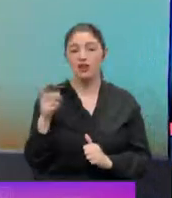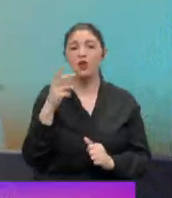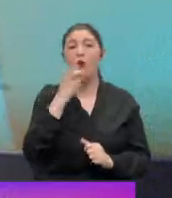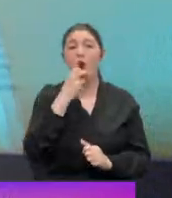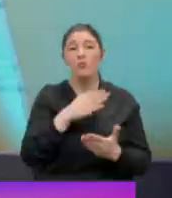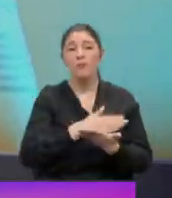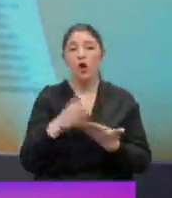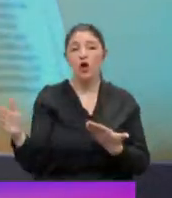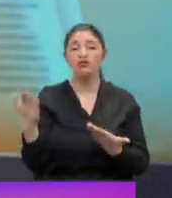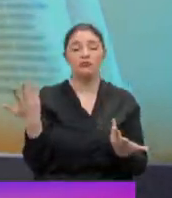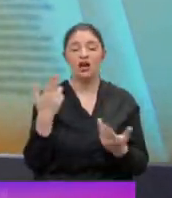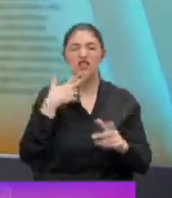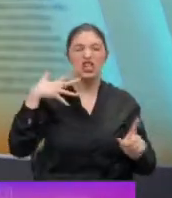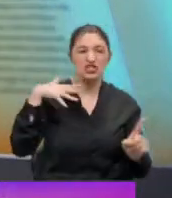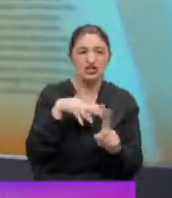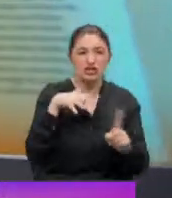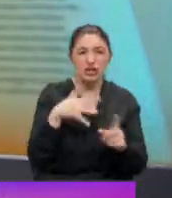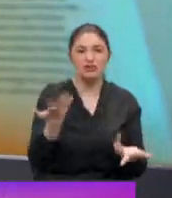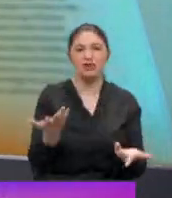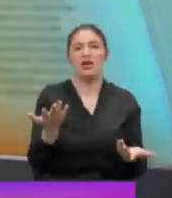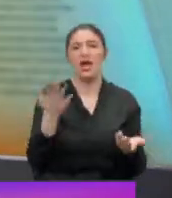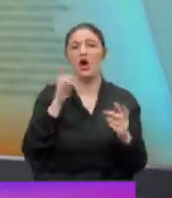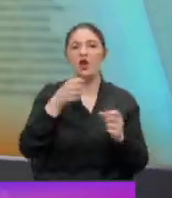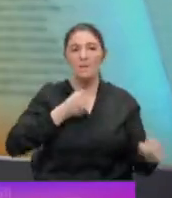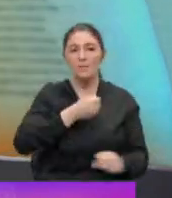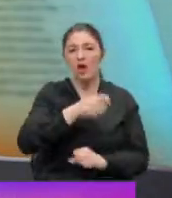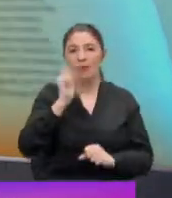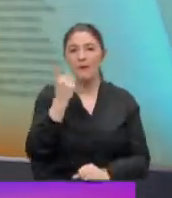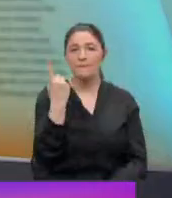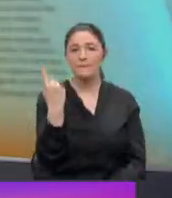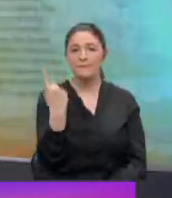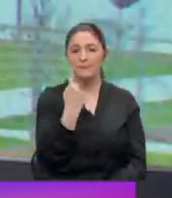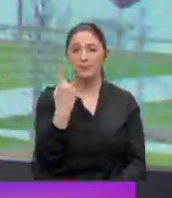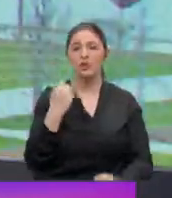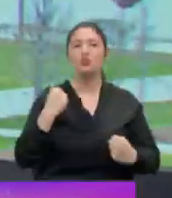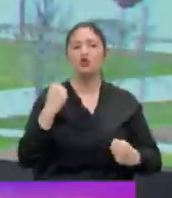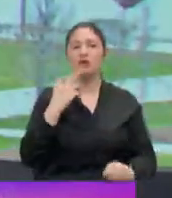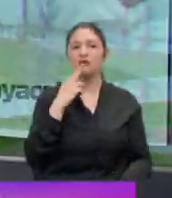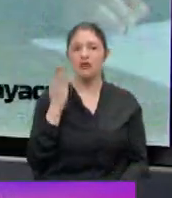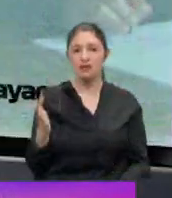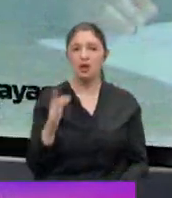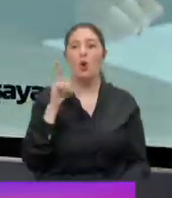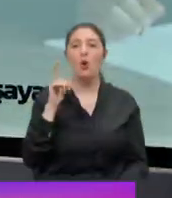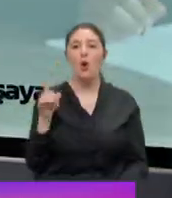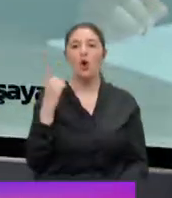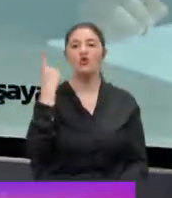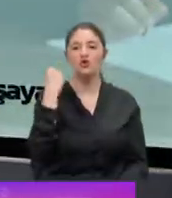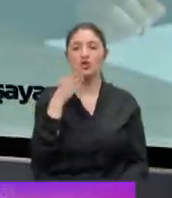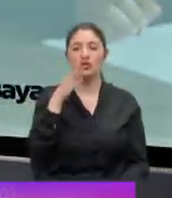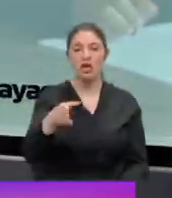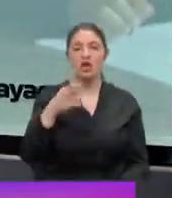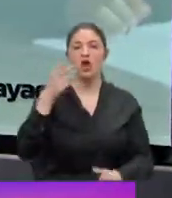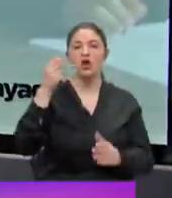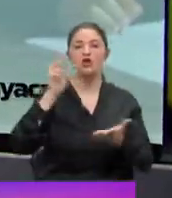ömrü boyunca kadına yönelik şiddeti onunla mücadele eden bir güçlü bir kadındır. O dün gitti